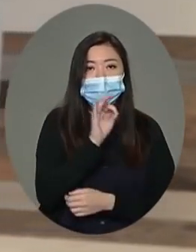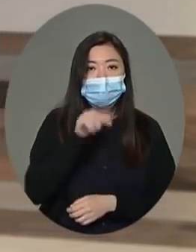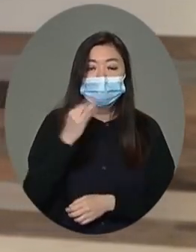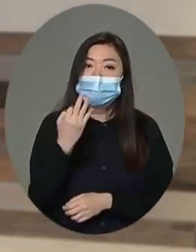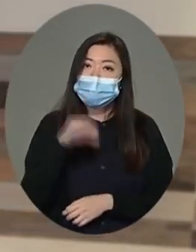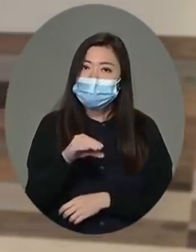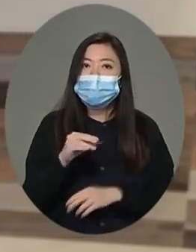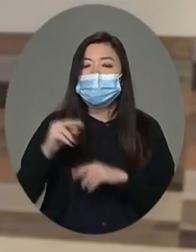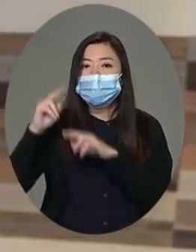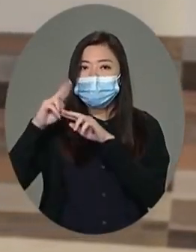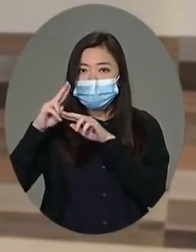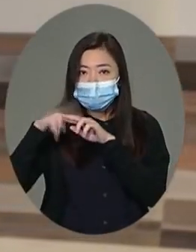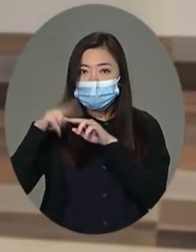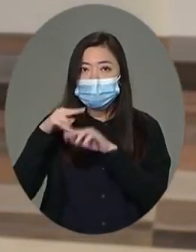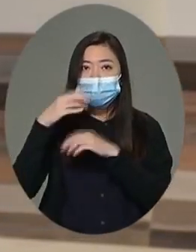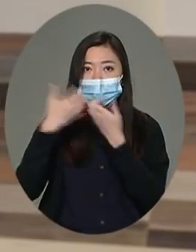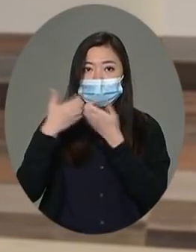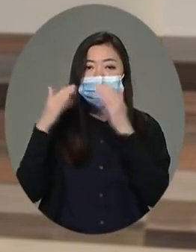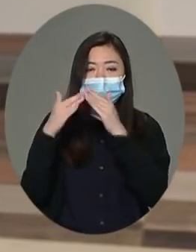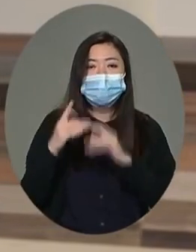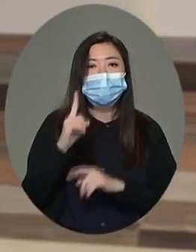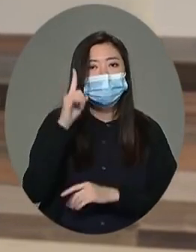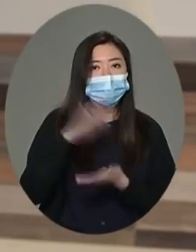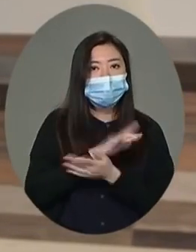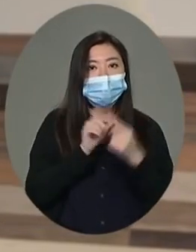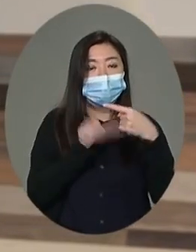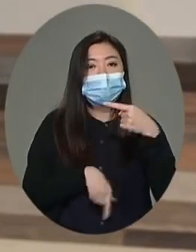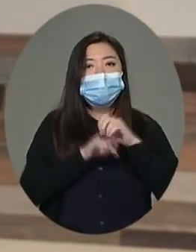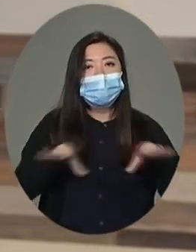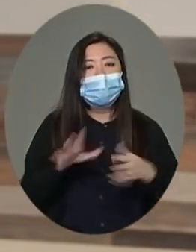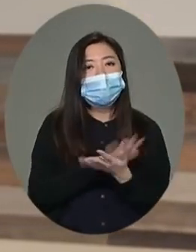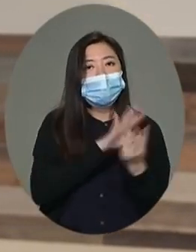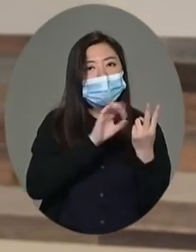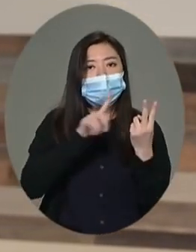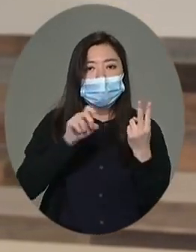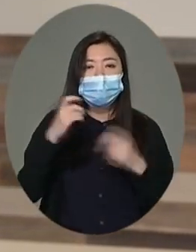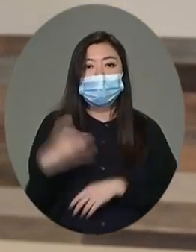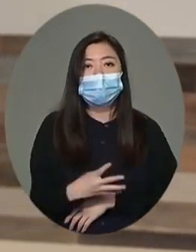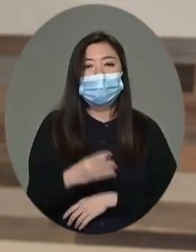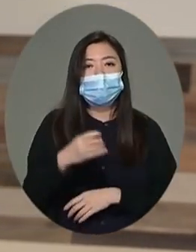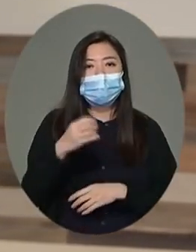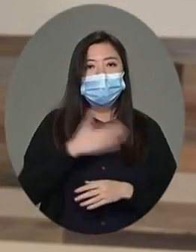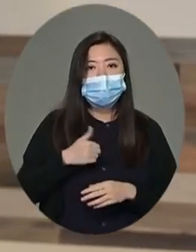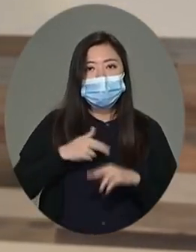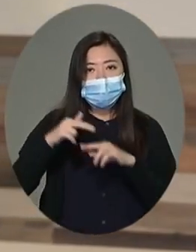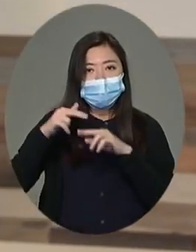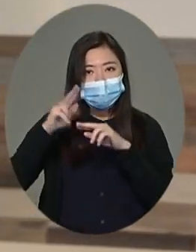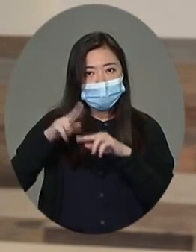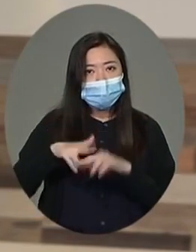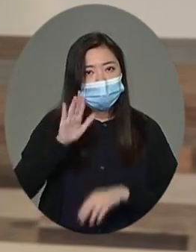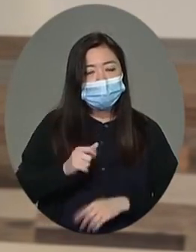13.3亿。国家统计局在去年1月曾经发布，2019年底内地总人口超过